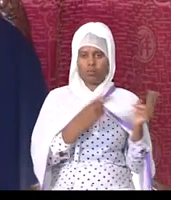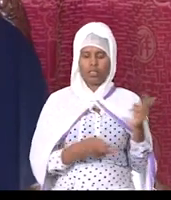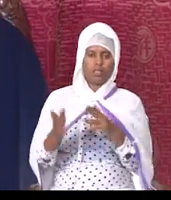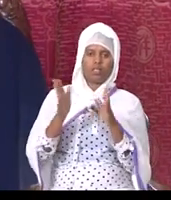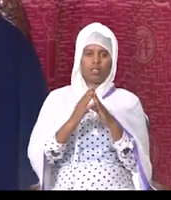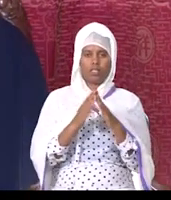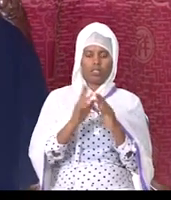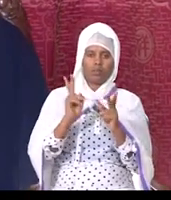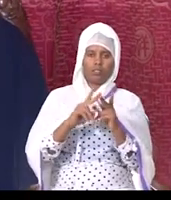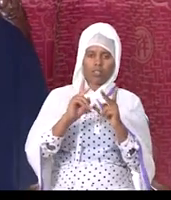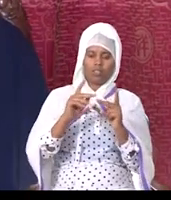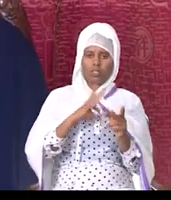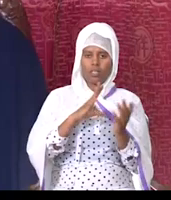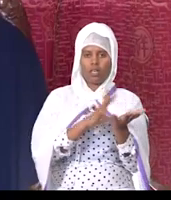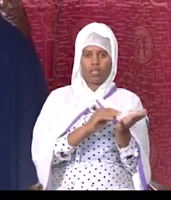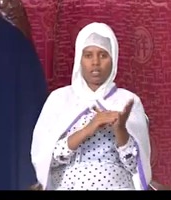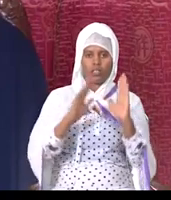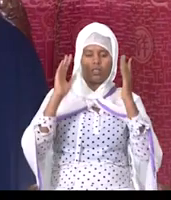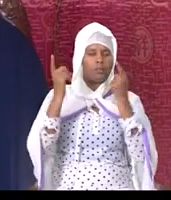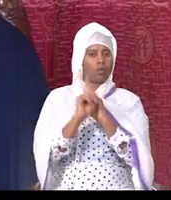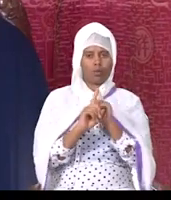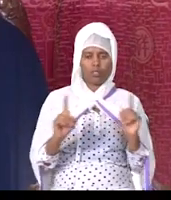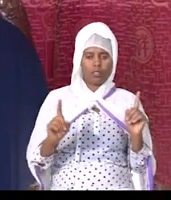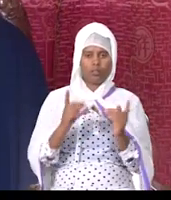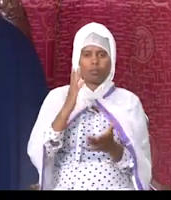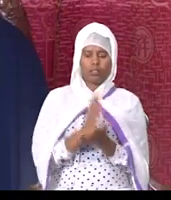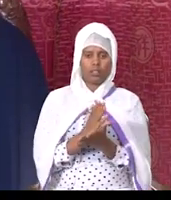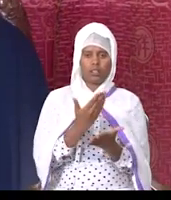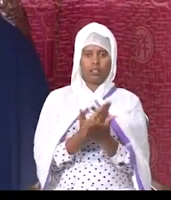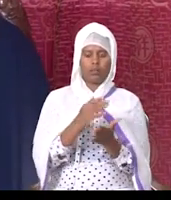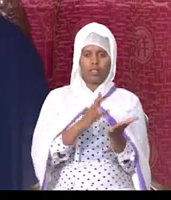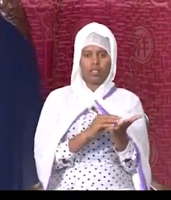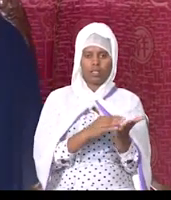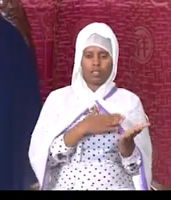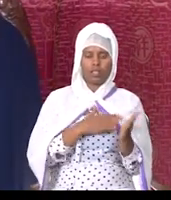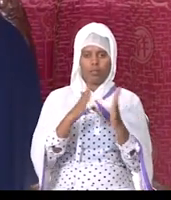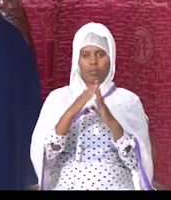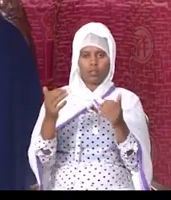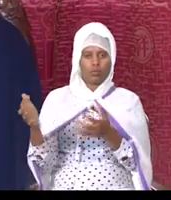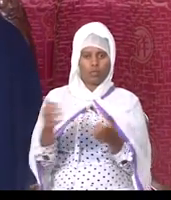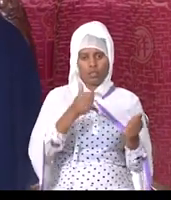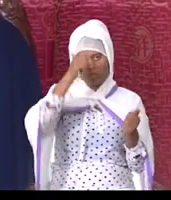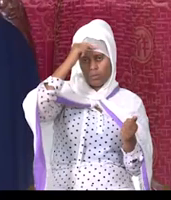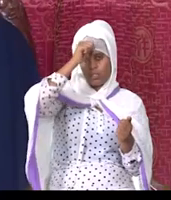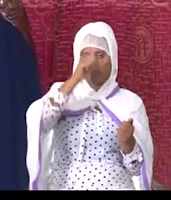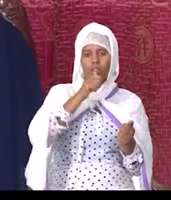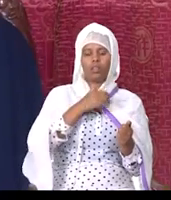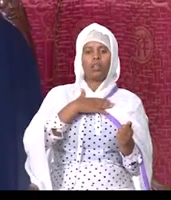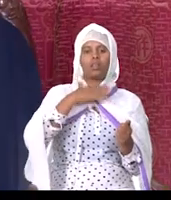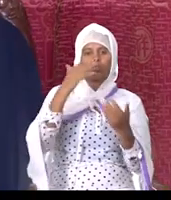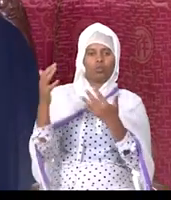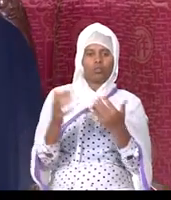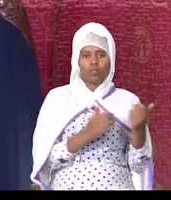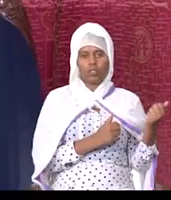ከምቲ ባህሊ ናይ ተዓዲ ከማምልኾ ናይ ተዓዲ ዘለናይ ሃገራት ክንነብር ዘይኮነ ብሓቂ ካብቲ ሃገርና ካብ ቤትና ዝወሰድናዮ እምነት